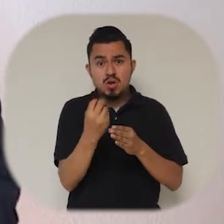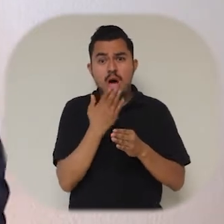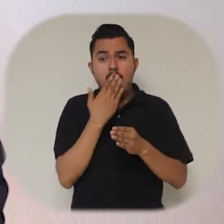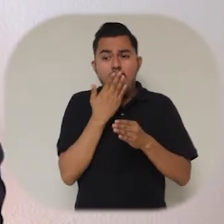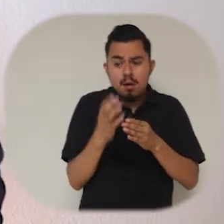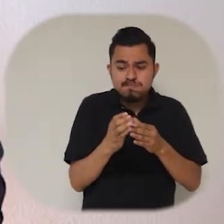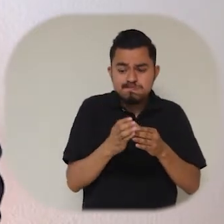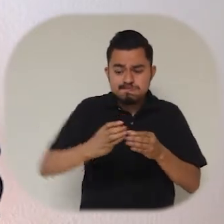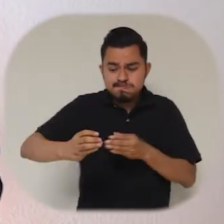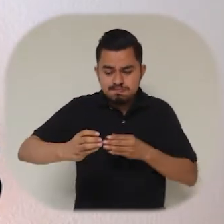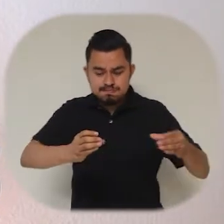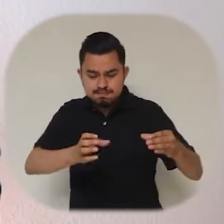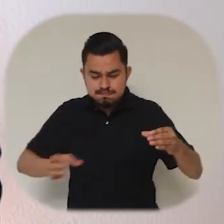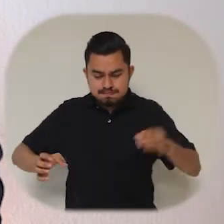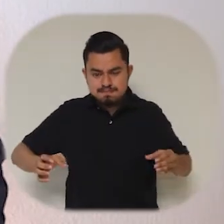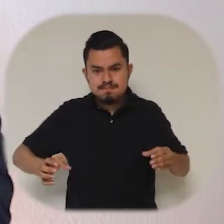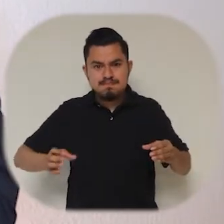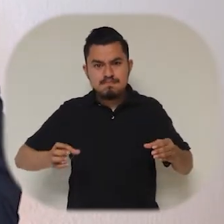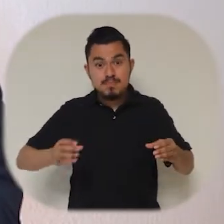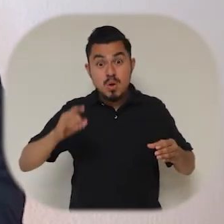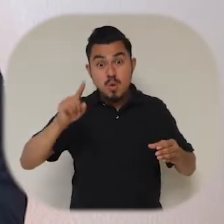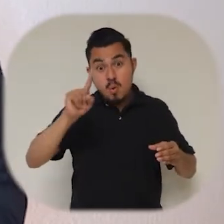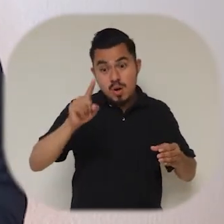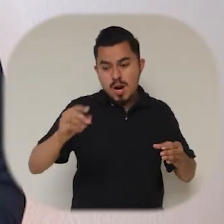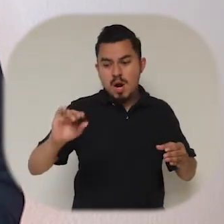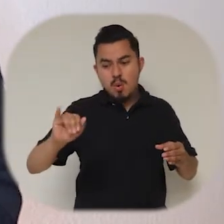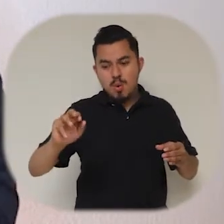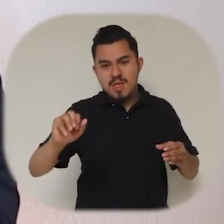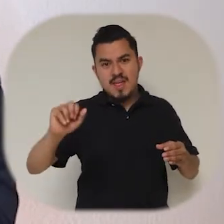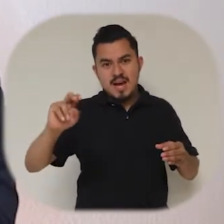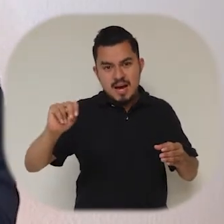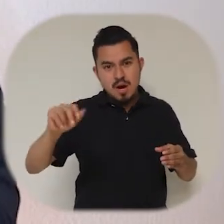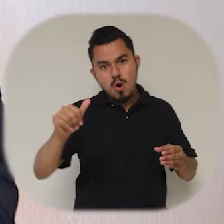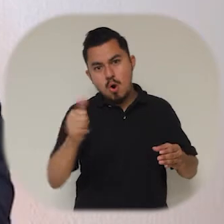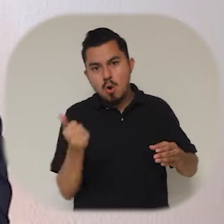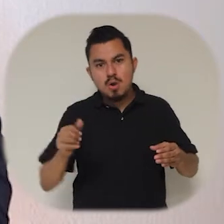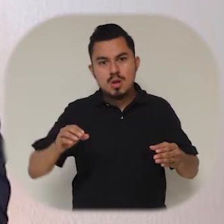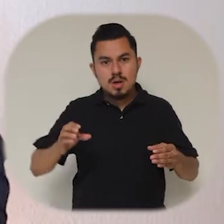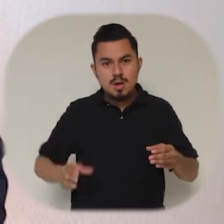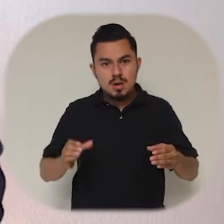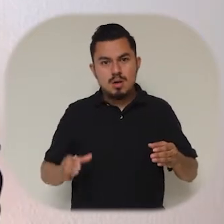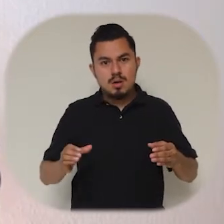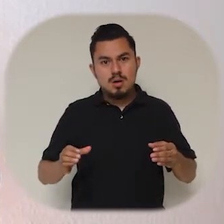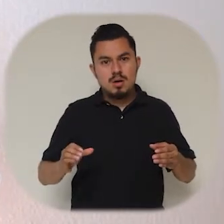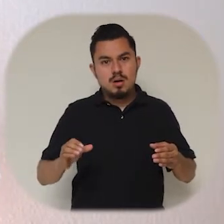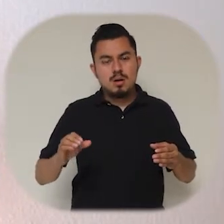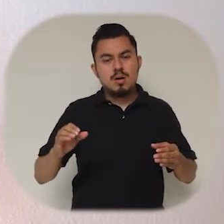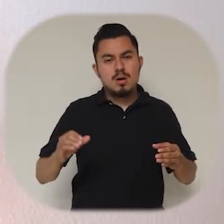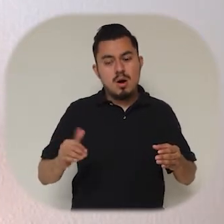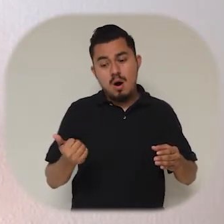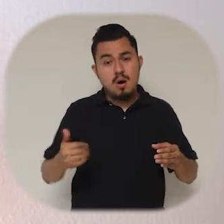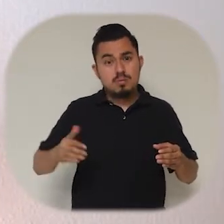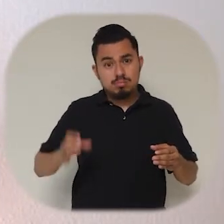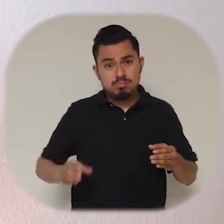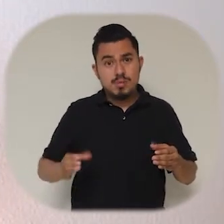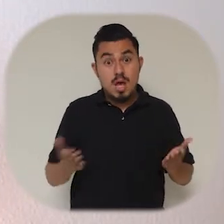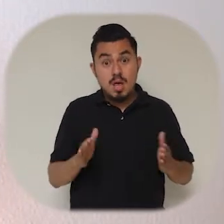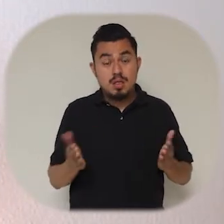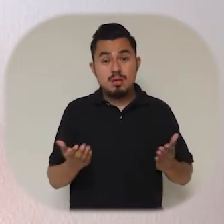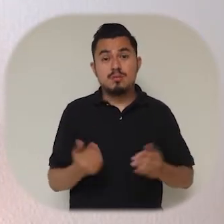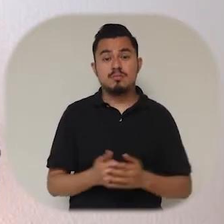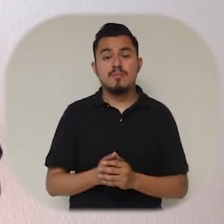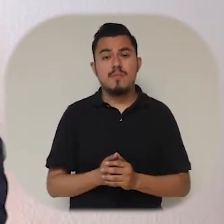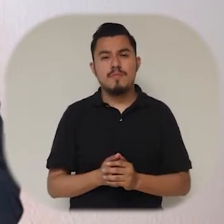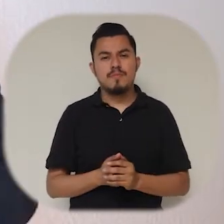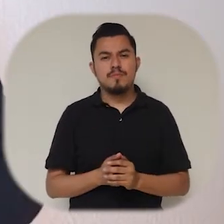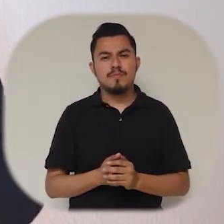되고요. 나머지 10지파와 베냐민 일부 지파가 흡수되어서 이제 북이스라엘로